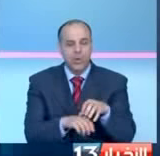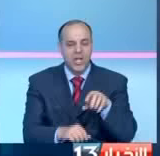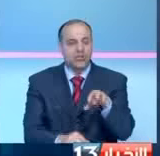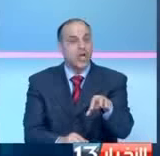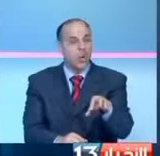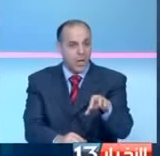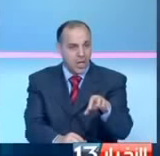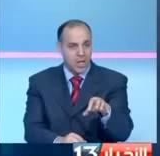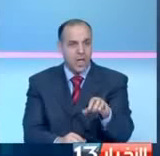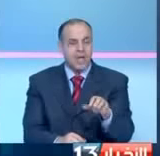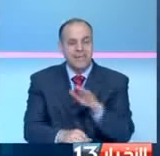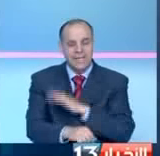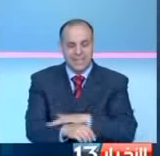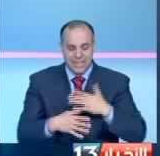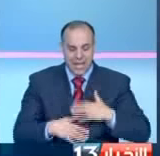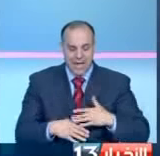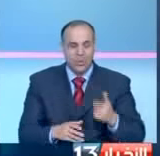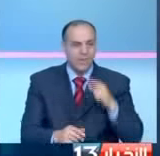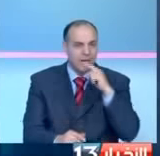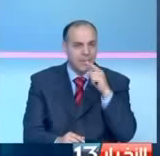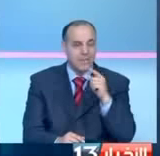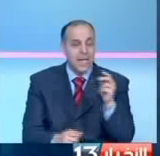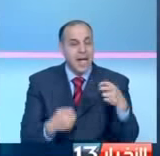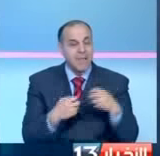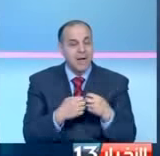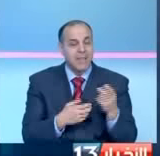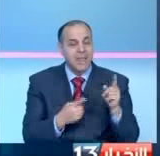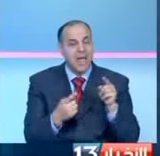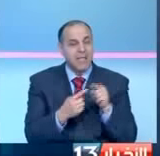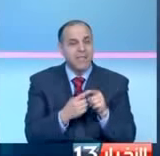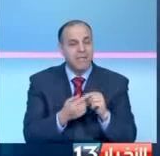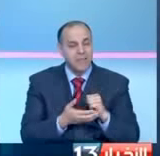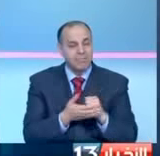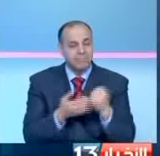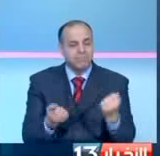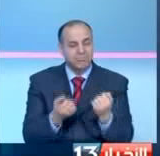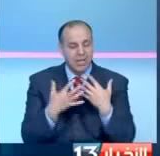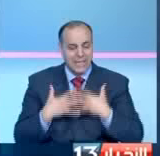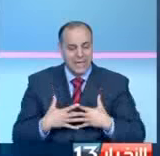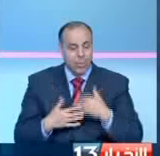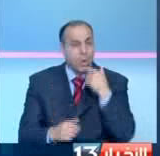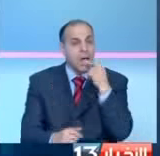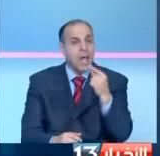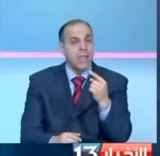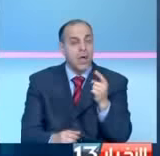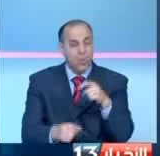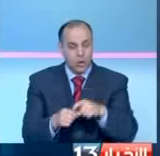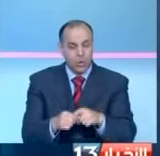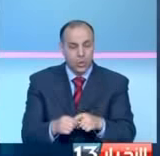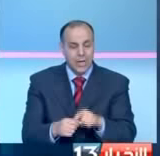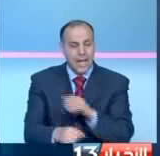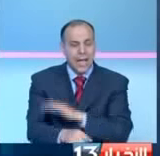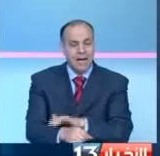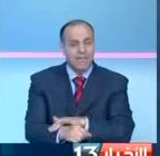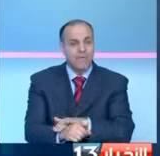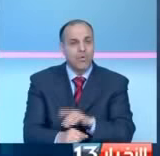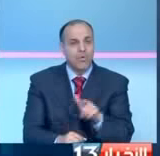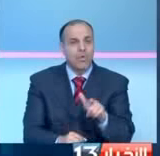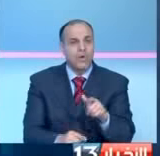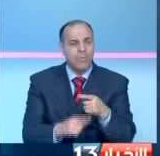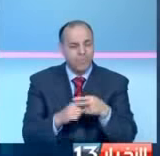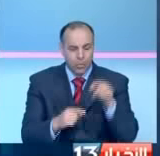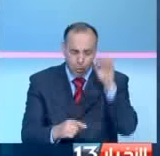الجهوية للصناعات التقليدية بجابس. المعرض يهدف إلى دفع قطاع الصناعات التقليدية ويشارك فيه حرفيون من